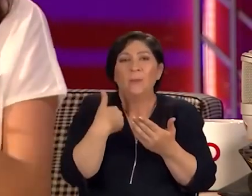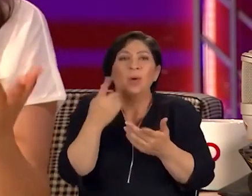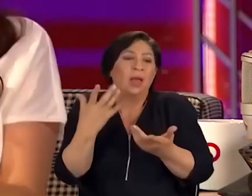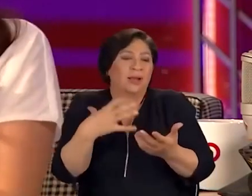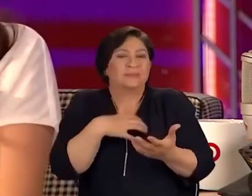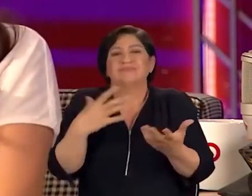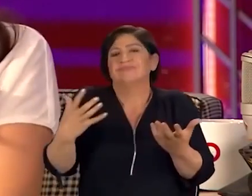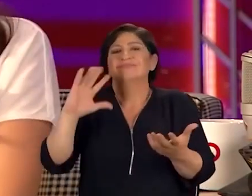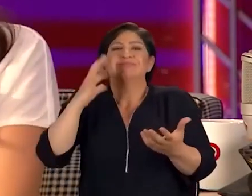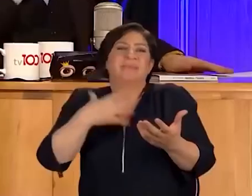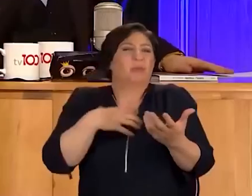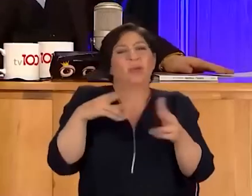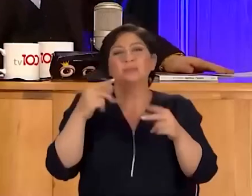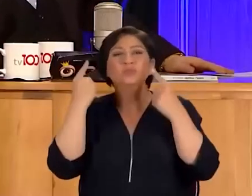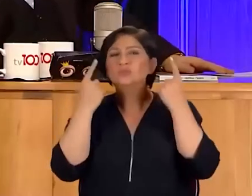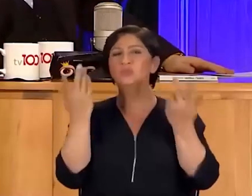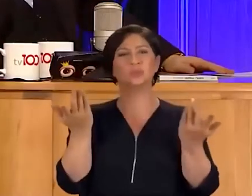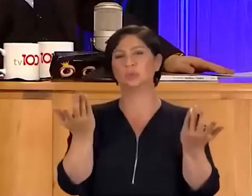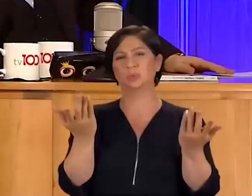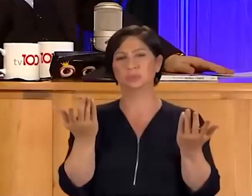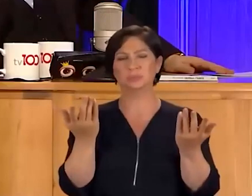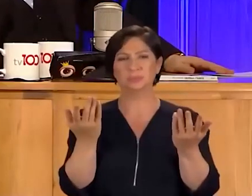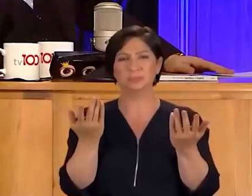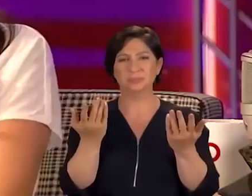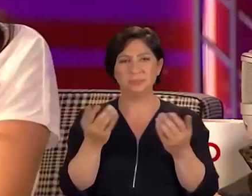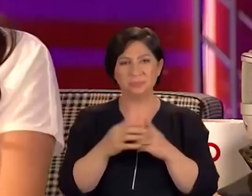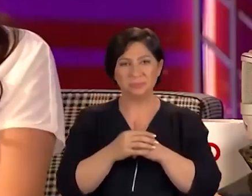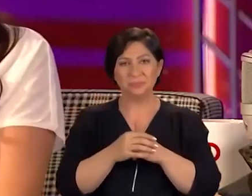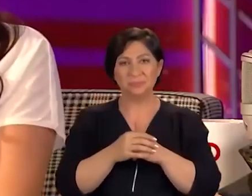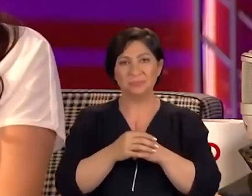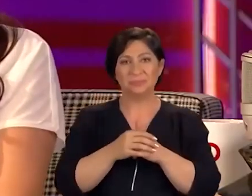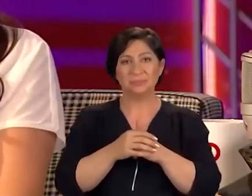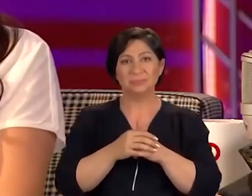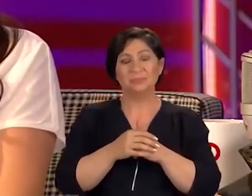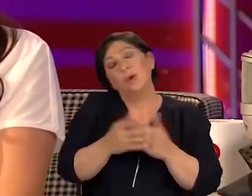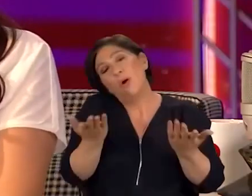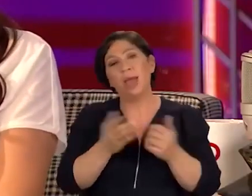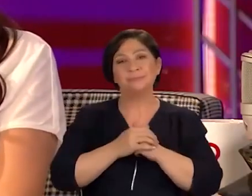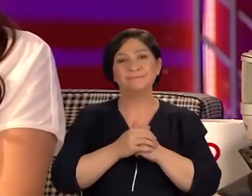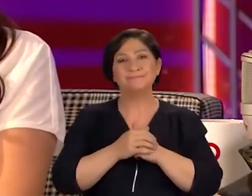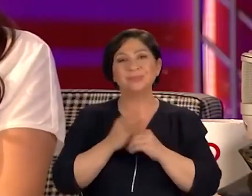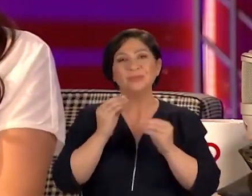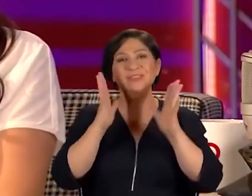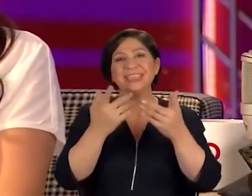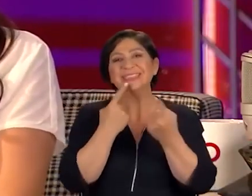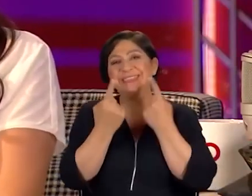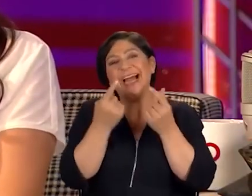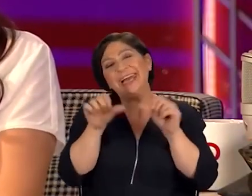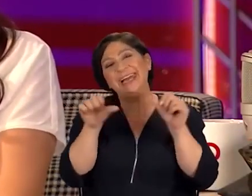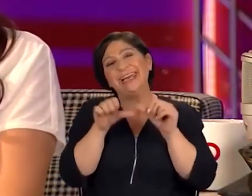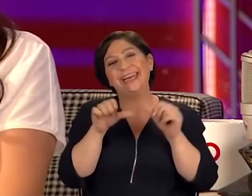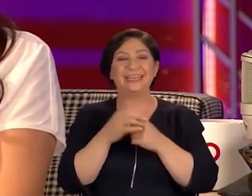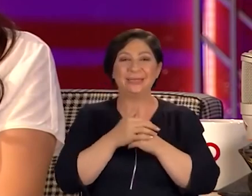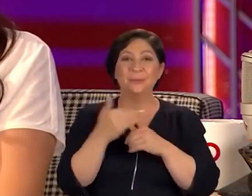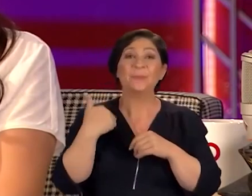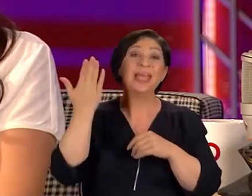bir, kendimi hiç öyle bir, yani bir başka bir şeye koymam mümkün değil. Öyle aynen. Yani çok da fazla peki. Bir şey söyleyeyim. O zaman